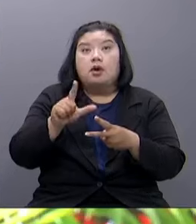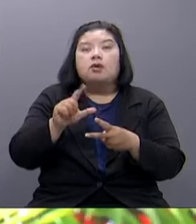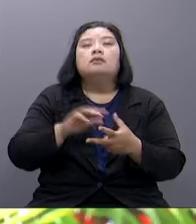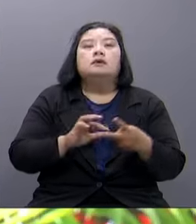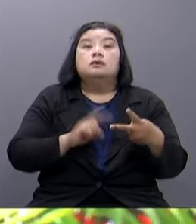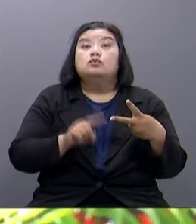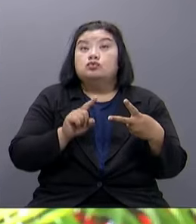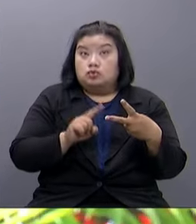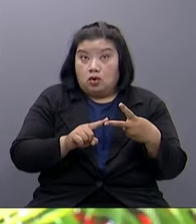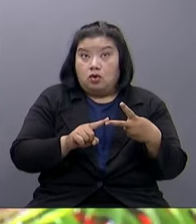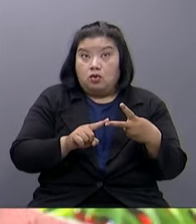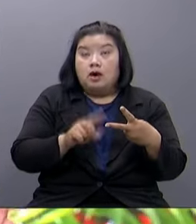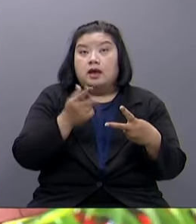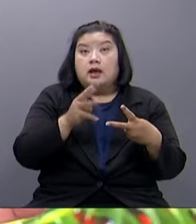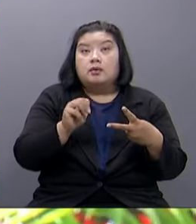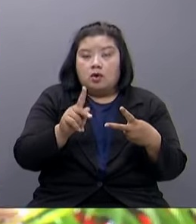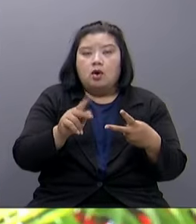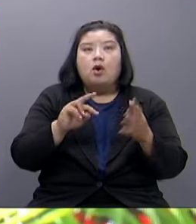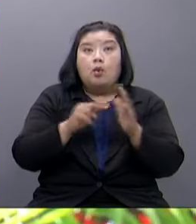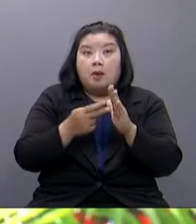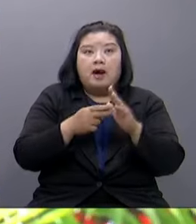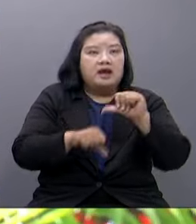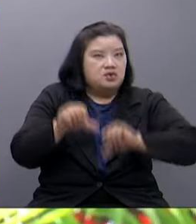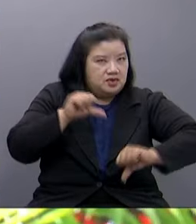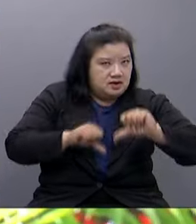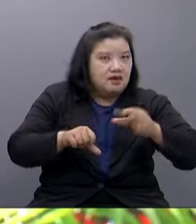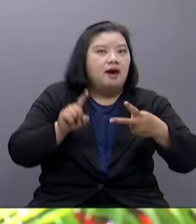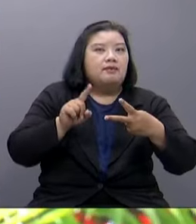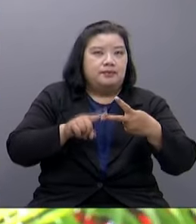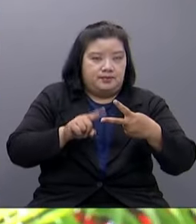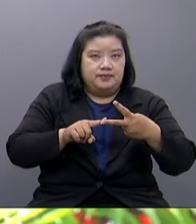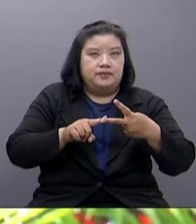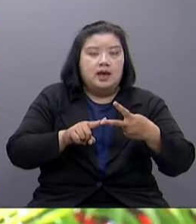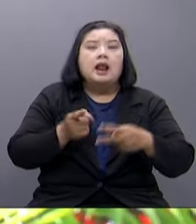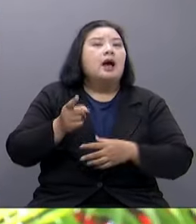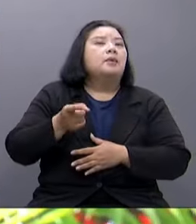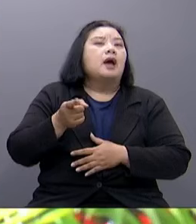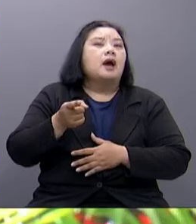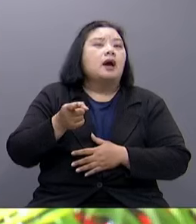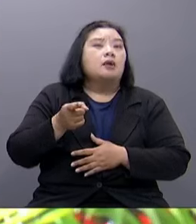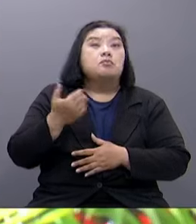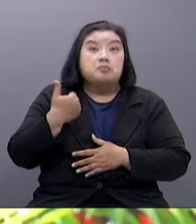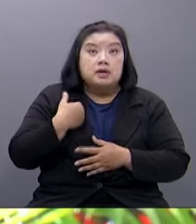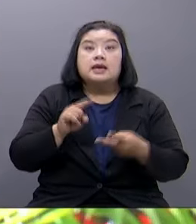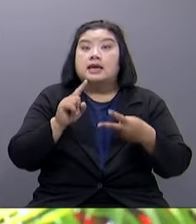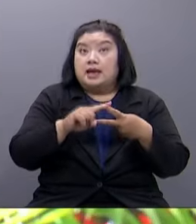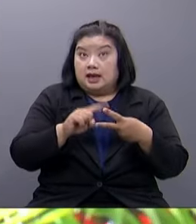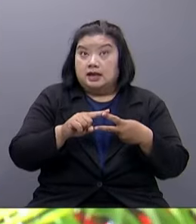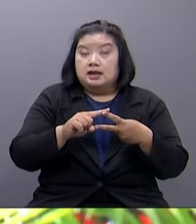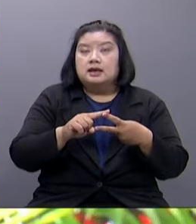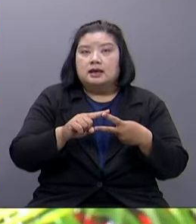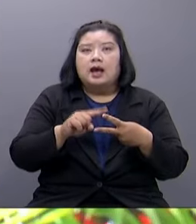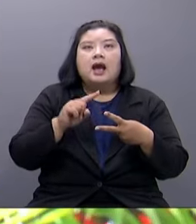กับอีแบนึเป Chemical นคเคมีนั่แหละตัวปกติที่เราใช้กัมาก่อนนคือตัว Mineral หอ Physical Sunscreen